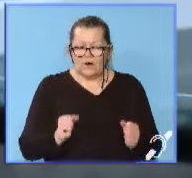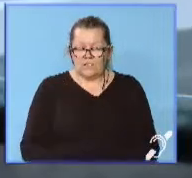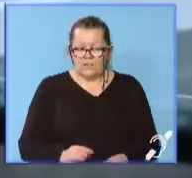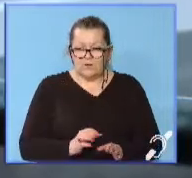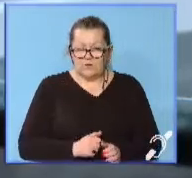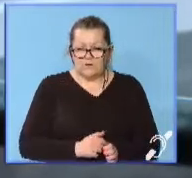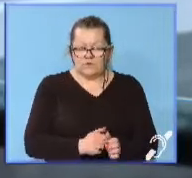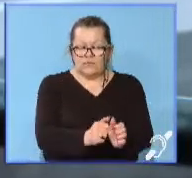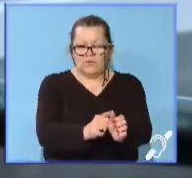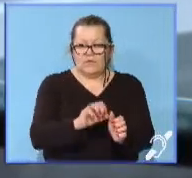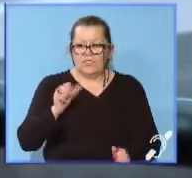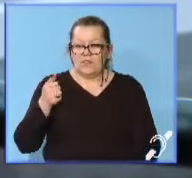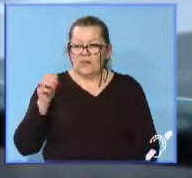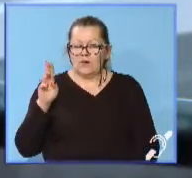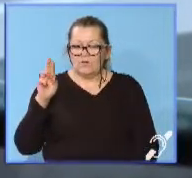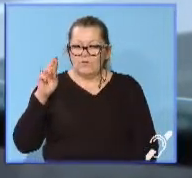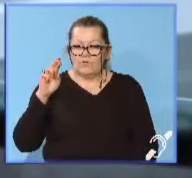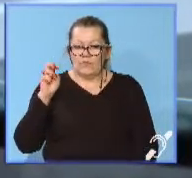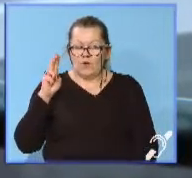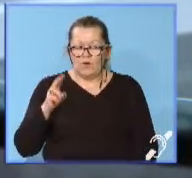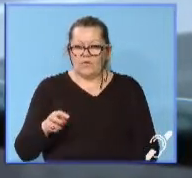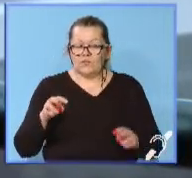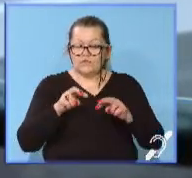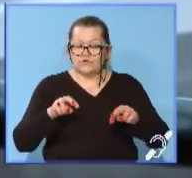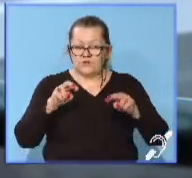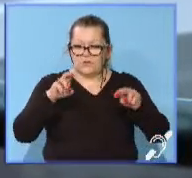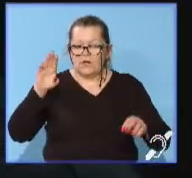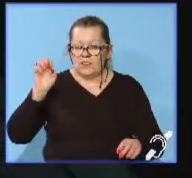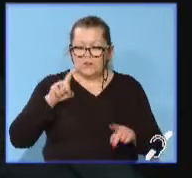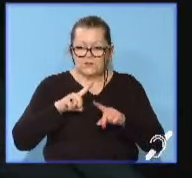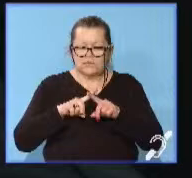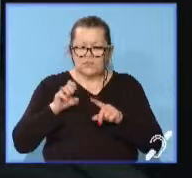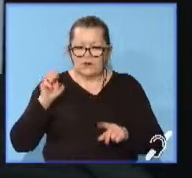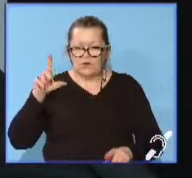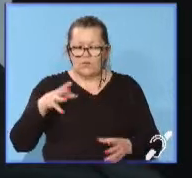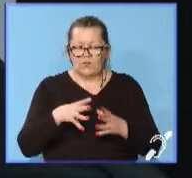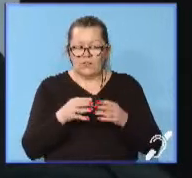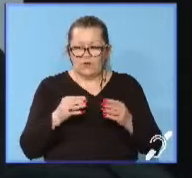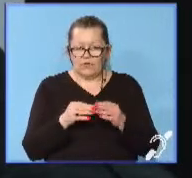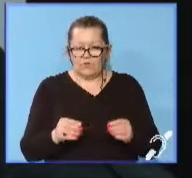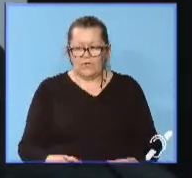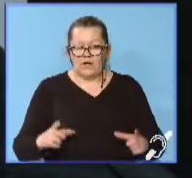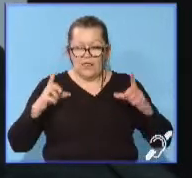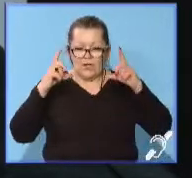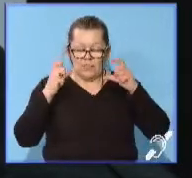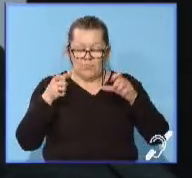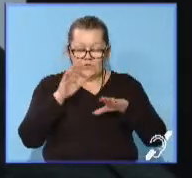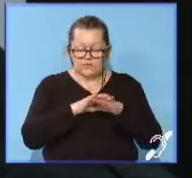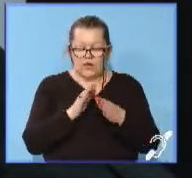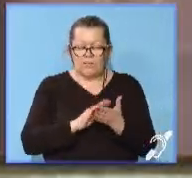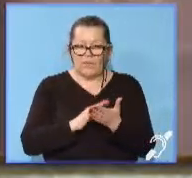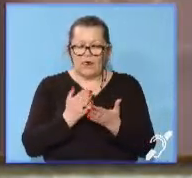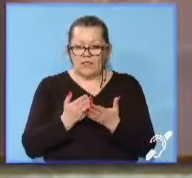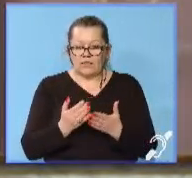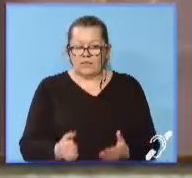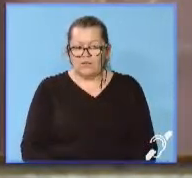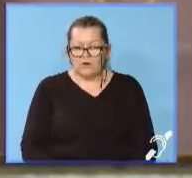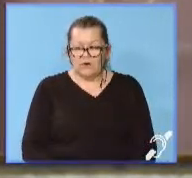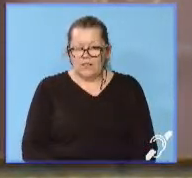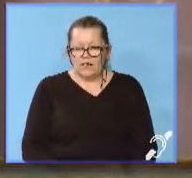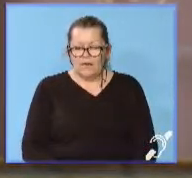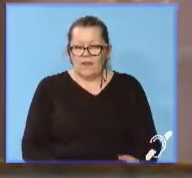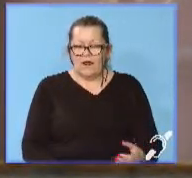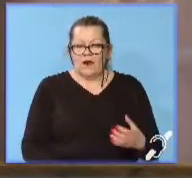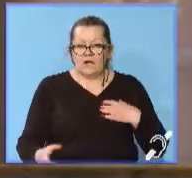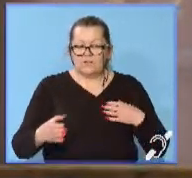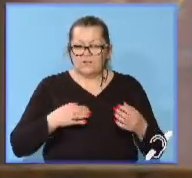Mihaelei Albu neobosit cercetător al exilului românesc iar imaginea de pe copertă i se datorează artistului